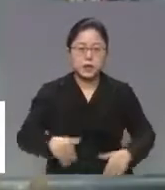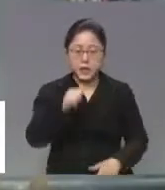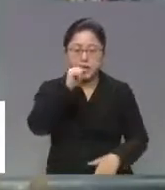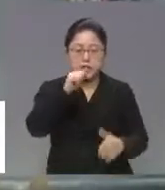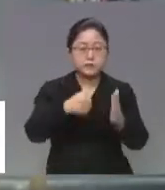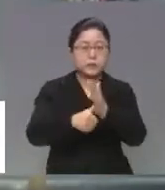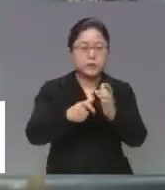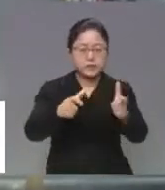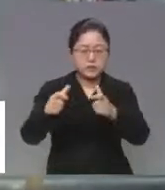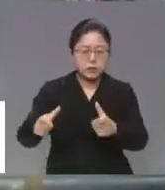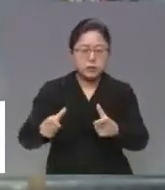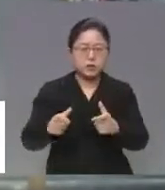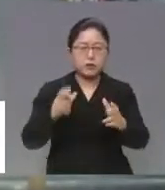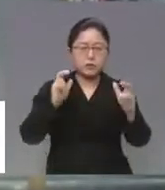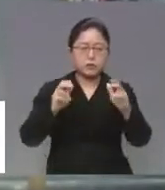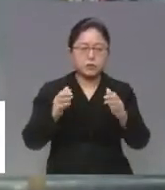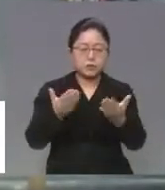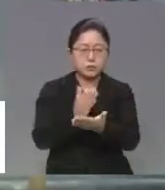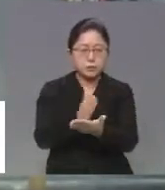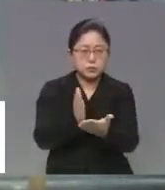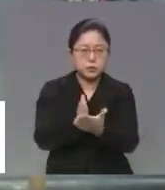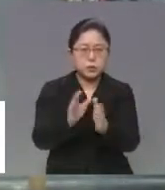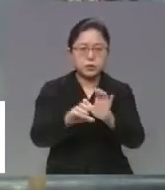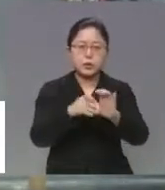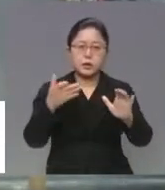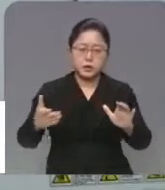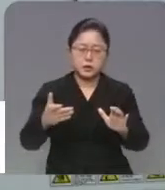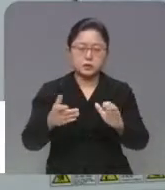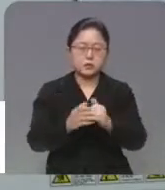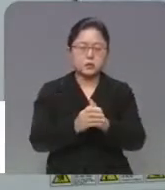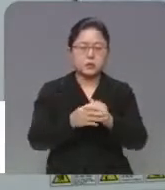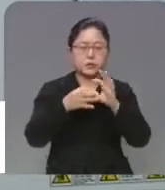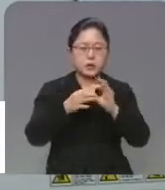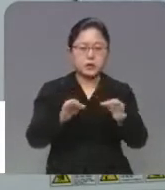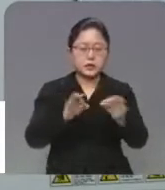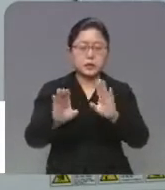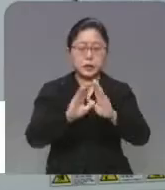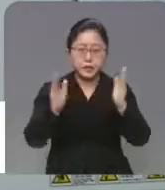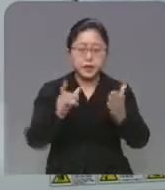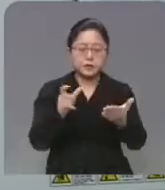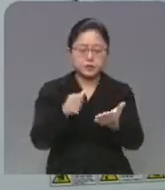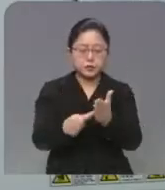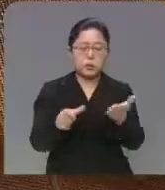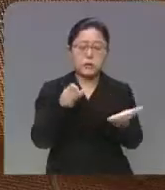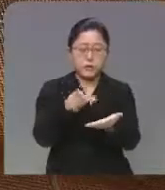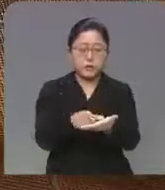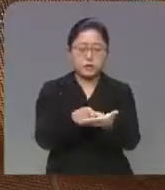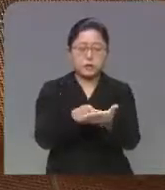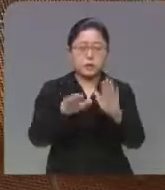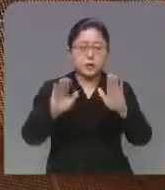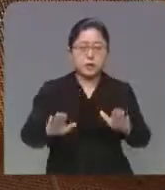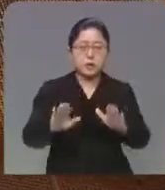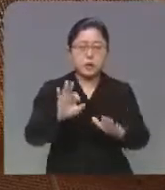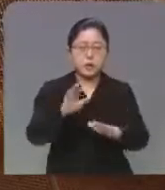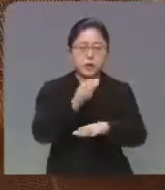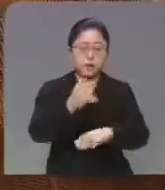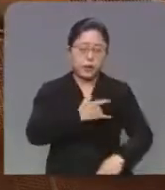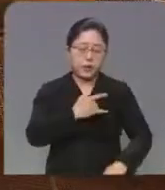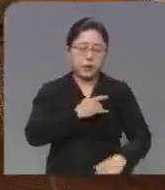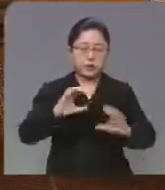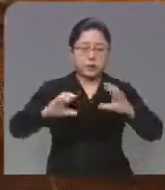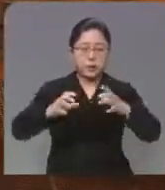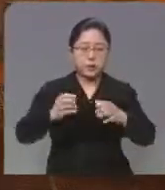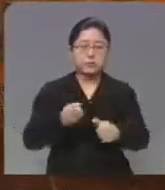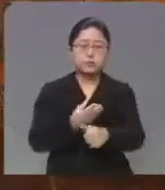등 지역의 주력 업종과 코로나19 관련 유망 업종도 시장 개방 품목에 포함됐습니다. 현재 RCEP 회원국을 상대로 한